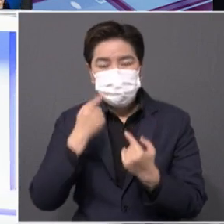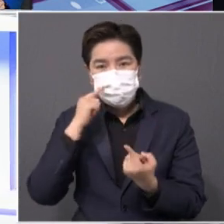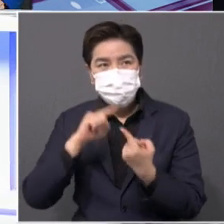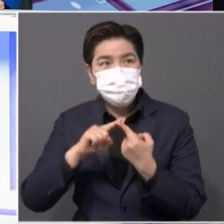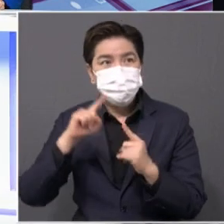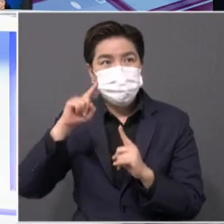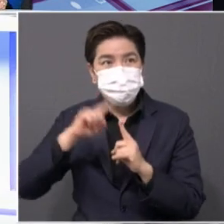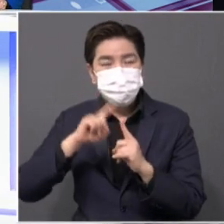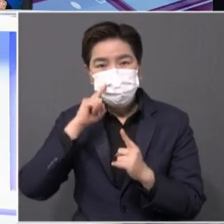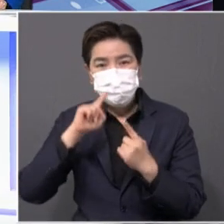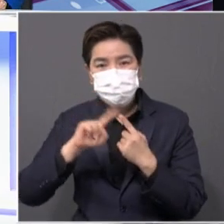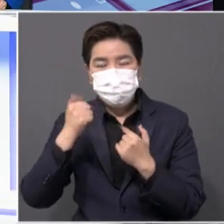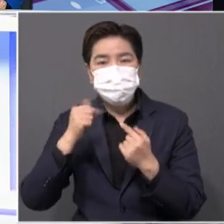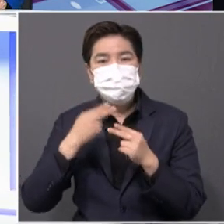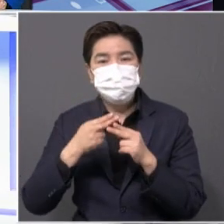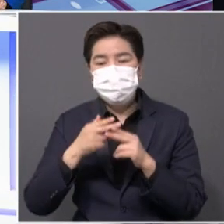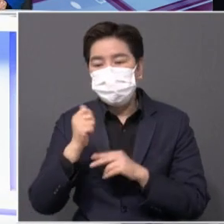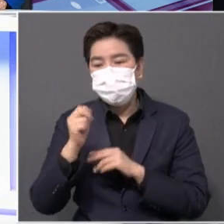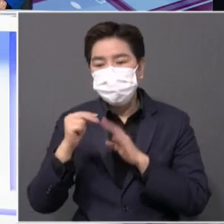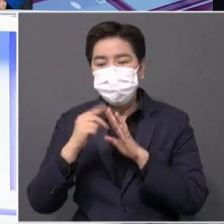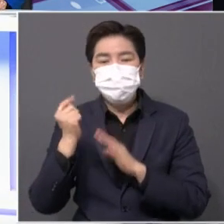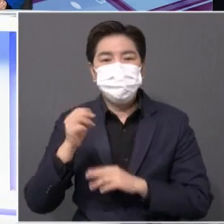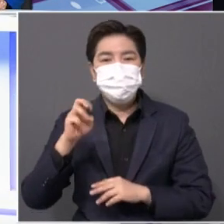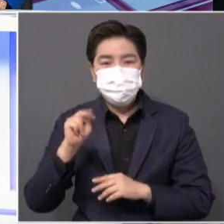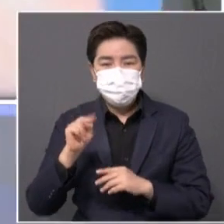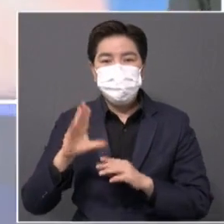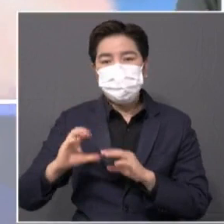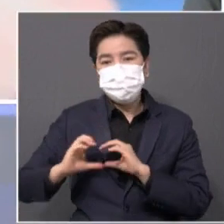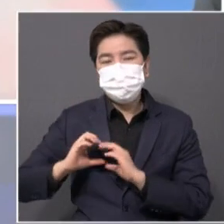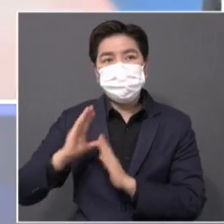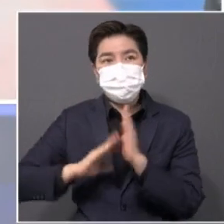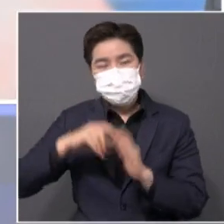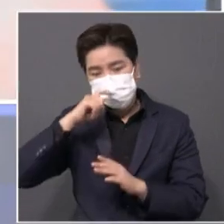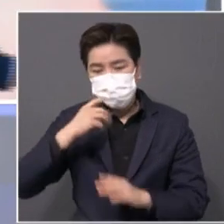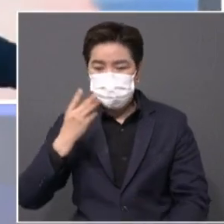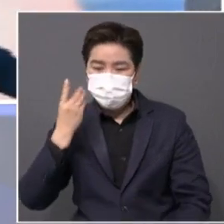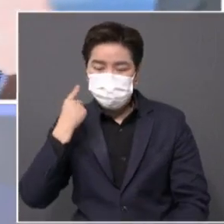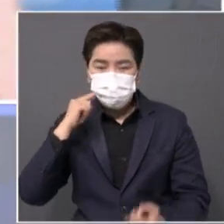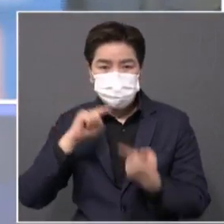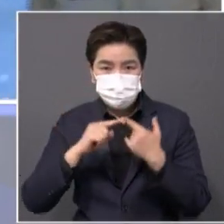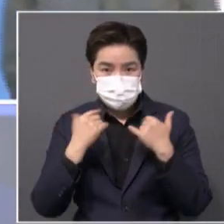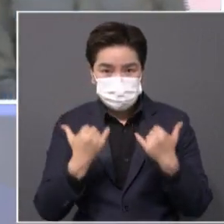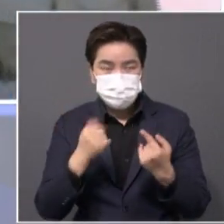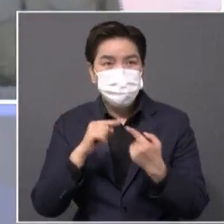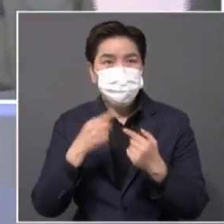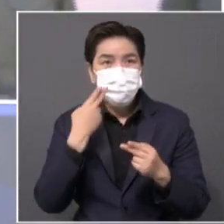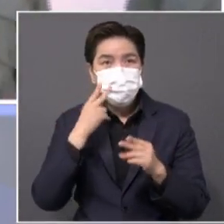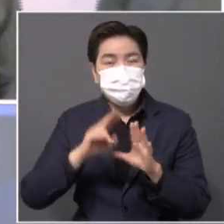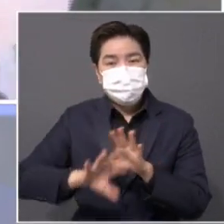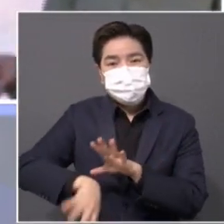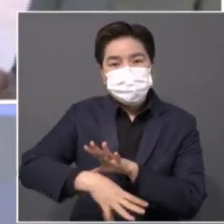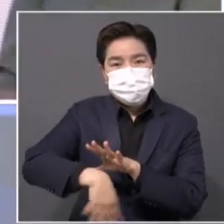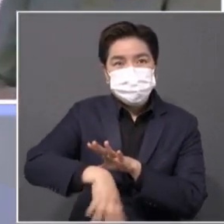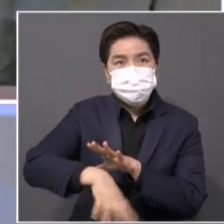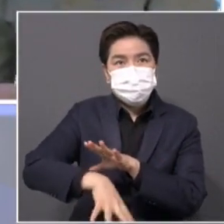ครับไปกันที่ในส่วนของคุณอนุทินก่อนดีไหมครับท่านภูมิใจไทยเมื่อวานนี้นะฮะนี่คือบรรยากาศคุณอนุทินจับเบอร์